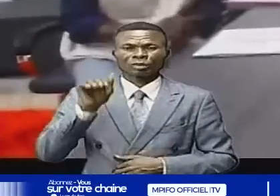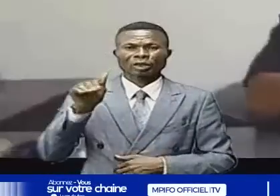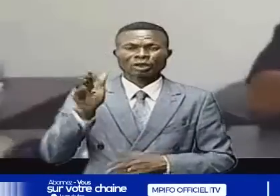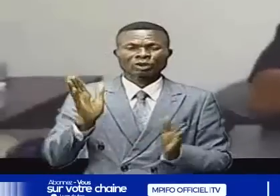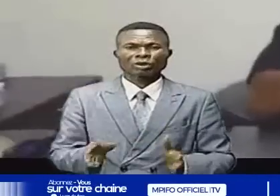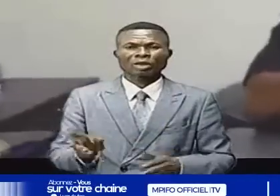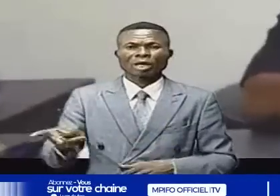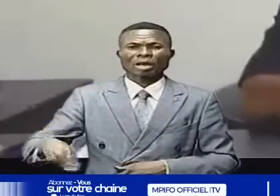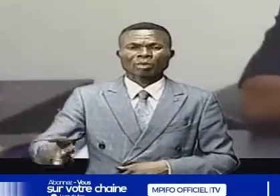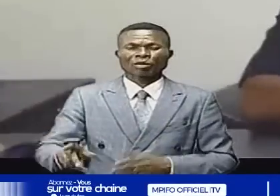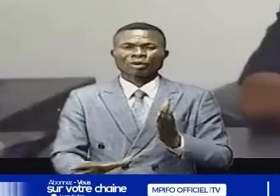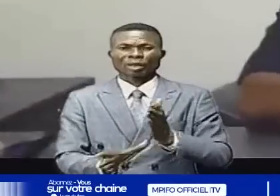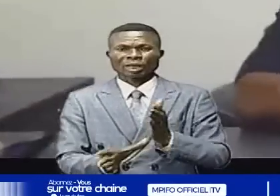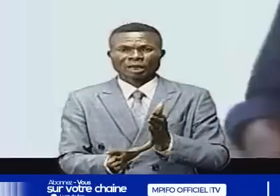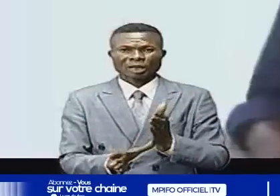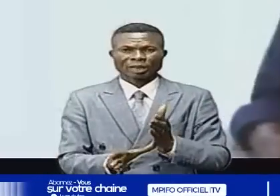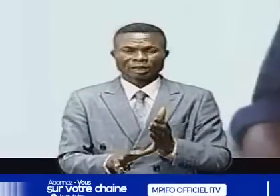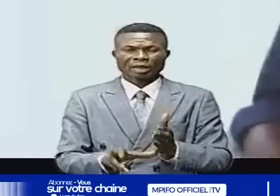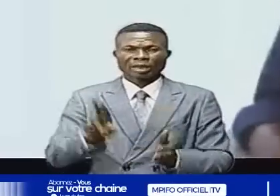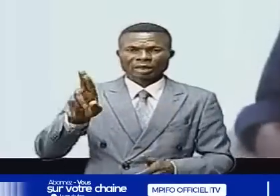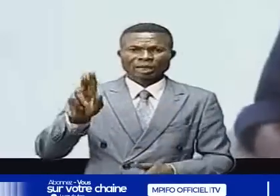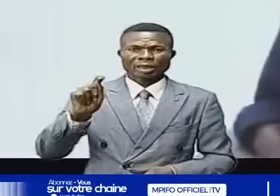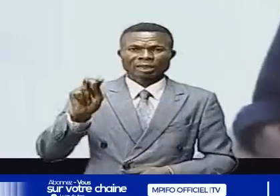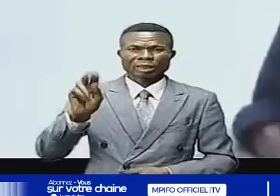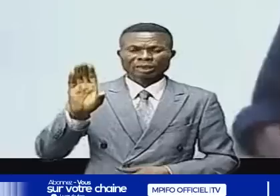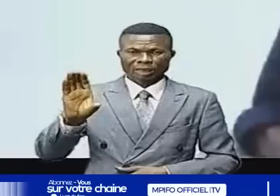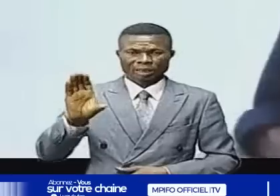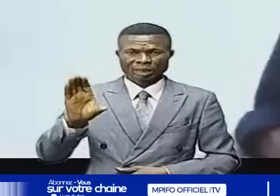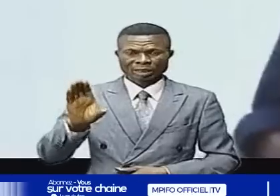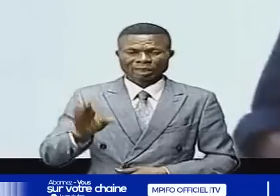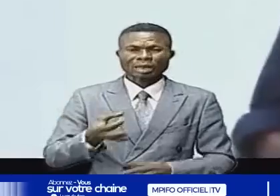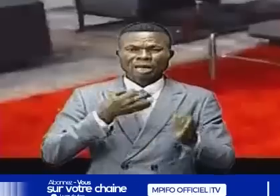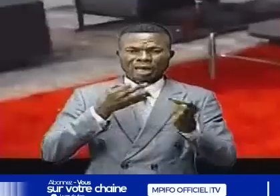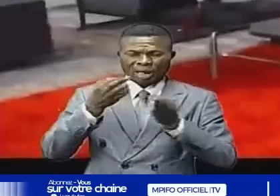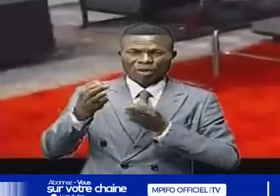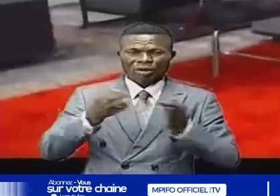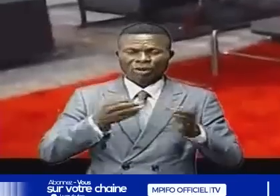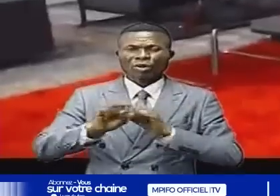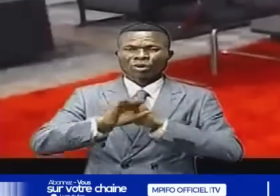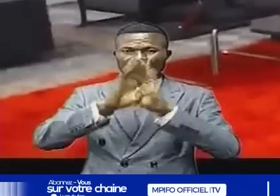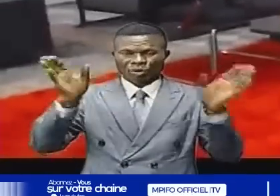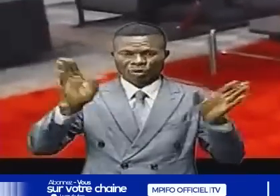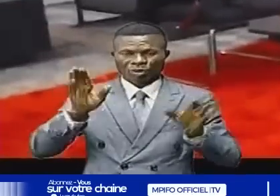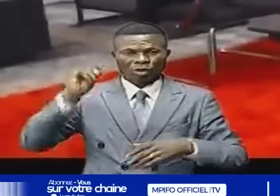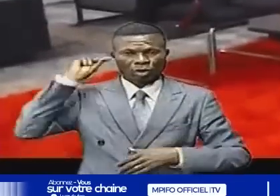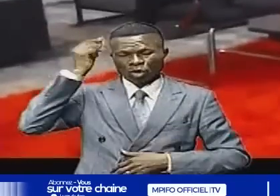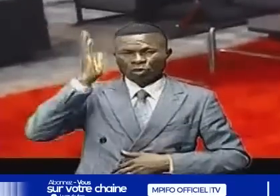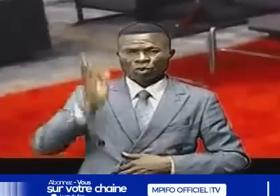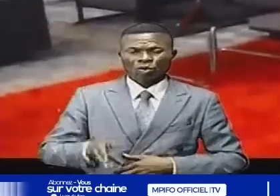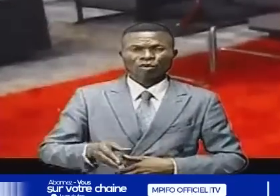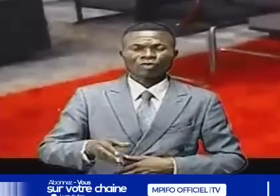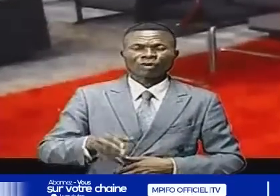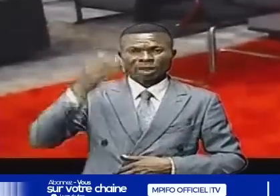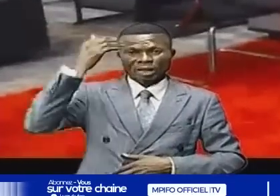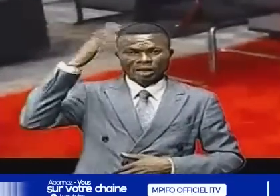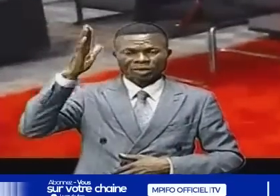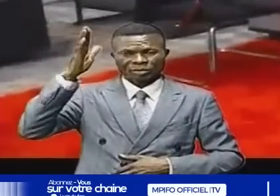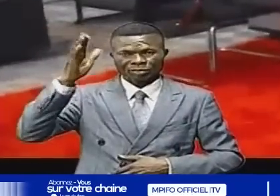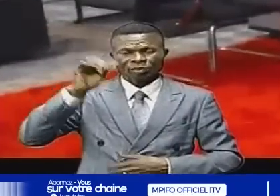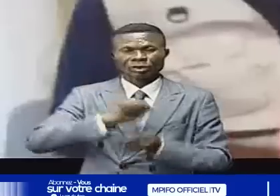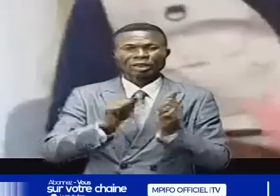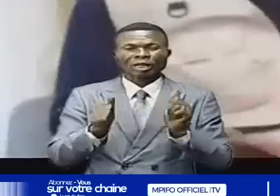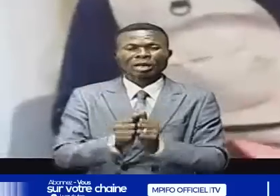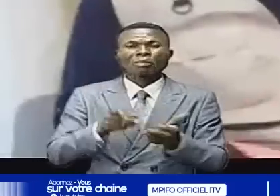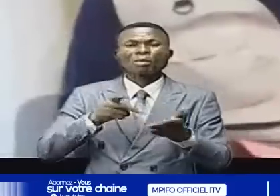de la RTNC ad intérim, Delphine Ebois, a fourni des explications claires au gouverneur Bobo Boloko sur la redevance